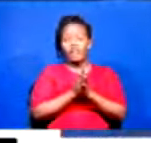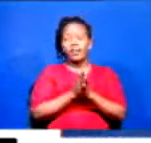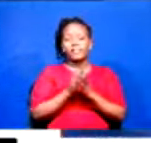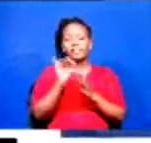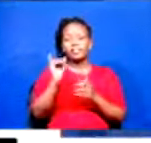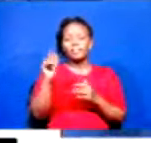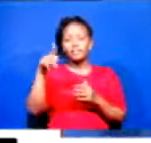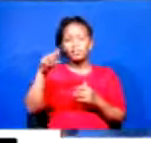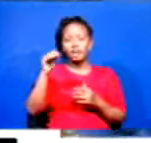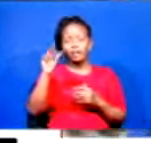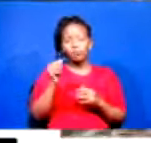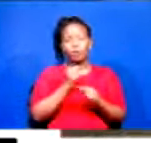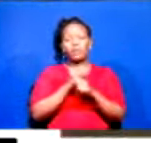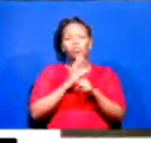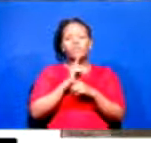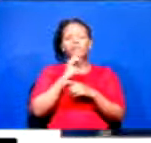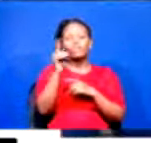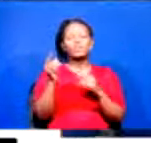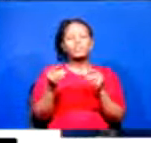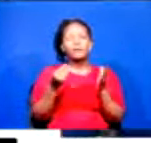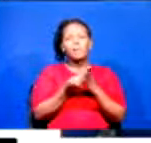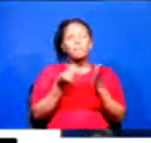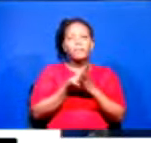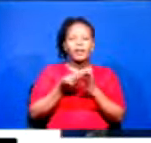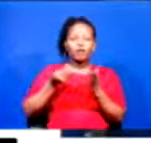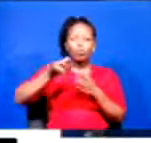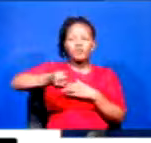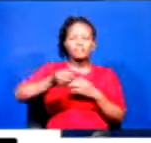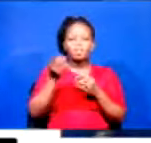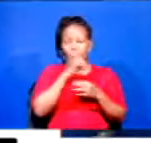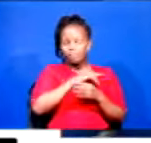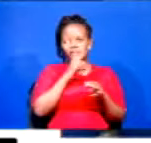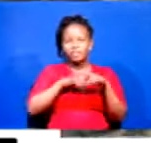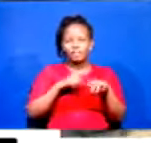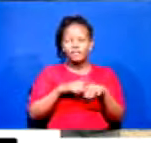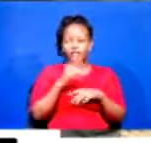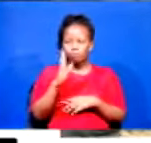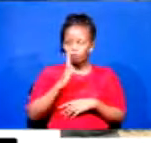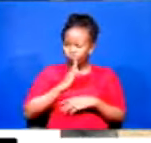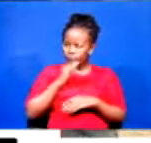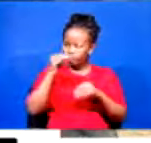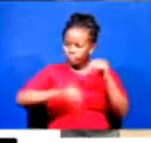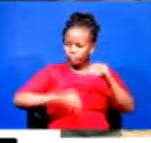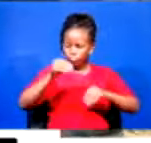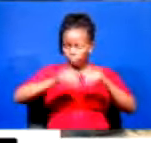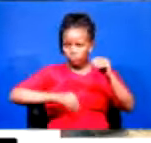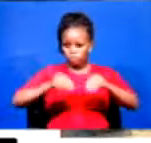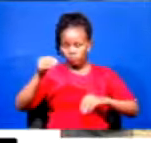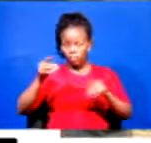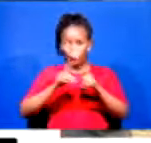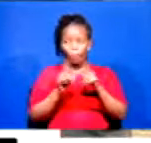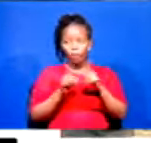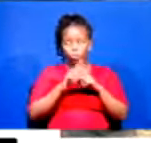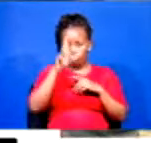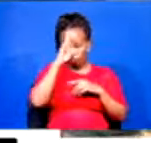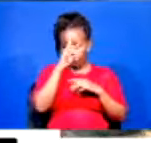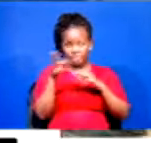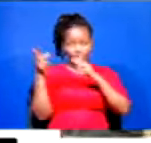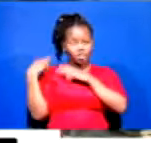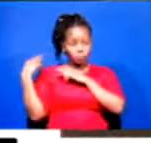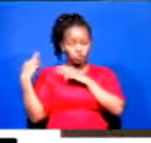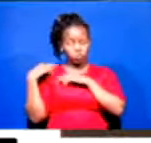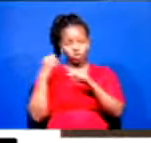kuimarisha marupurupu ya maafisa wa polisi wanapolinda usalama uchaguzini. Aidha, polisi wametakiwa kushirikiana na